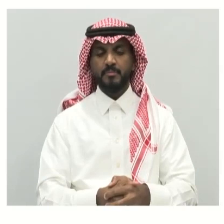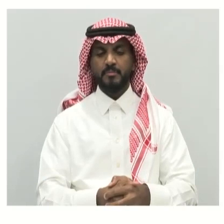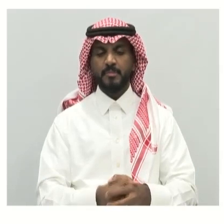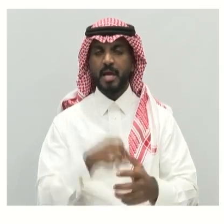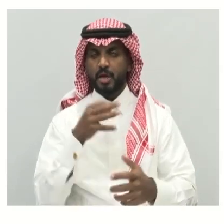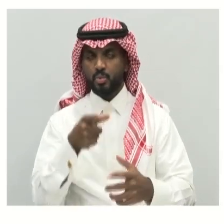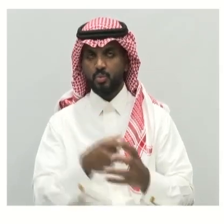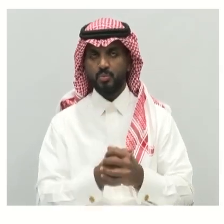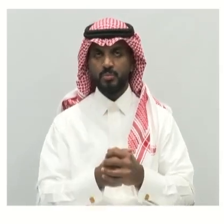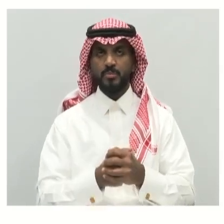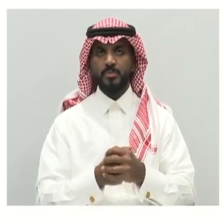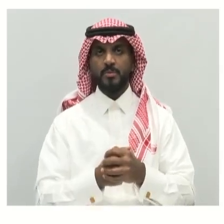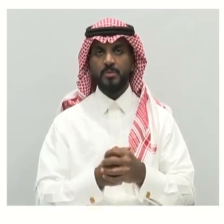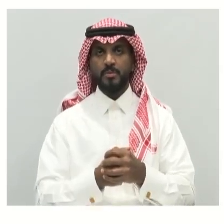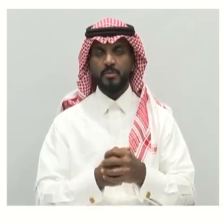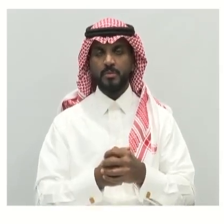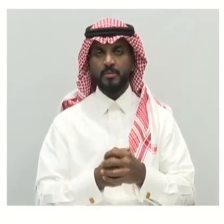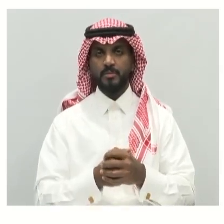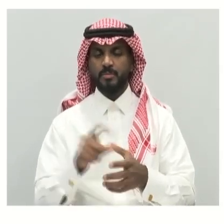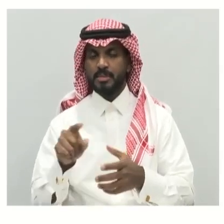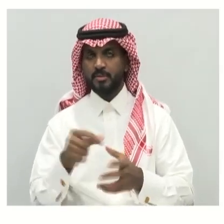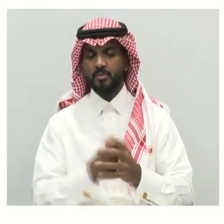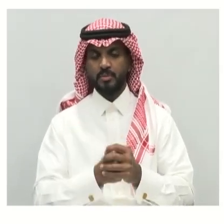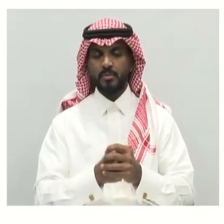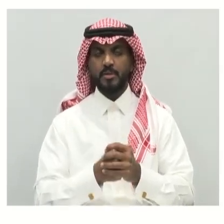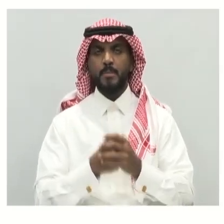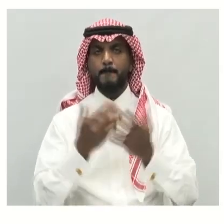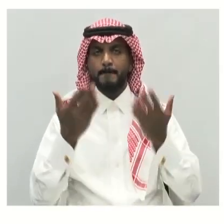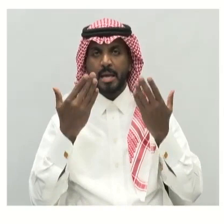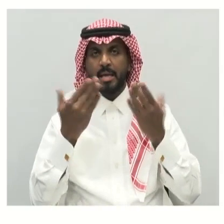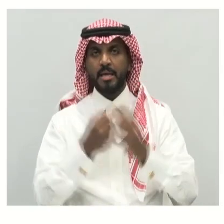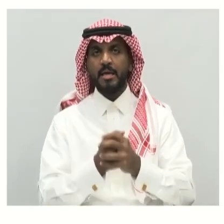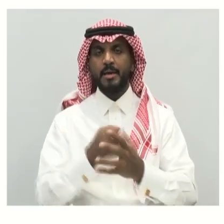اقرا احسنتم مكه